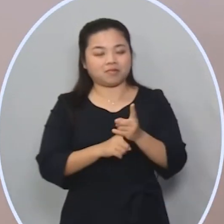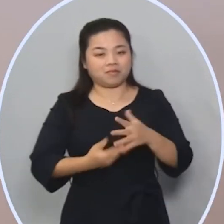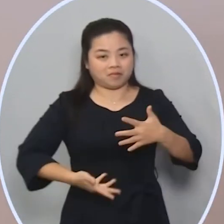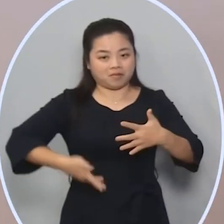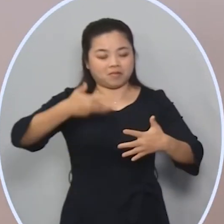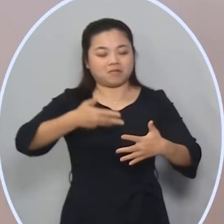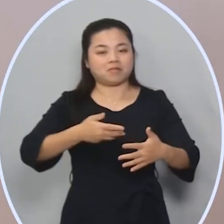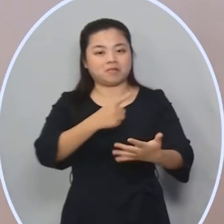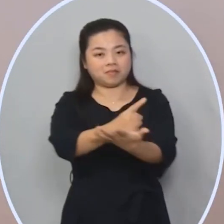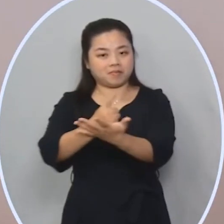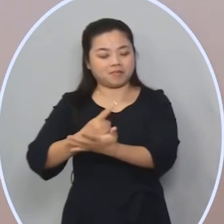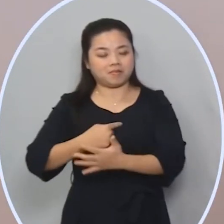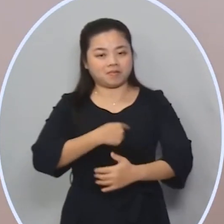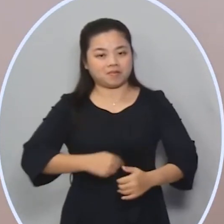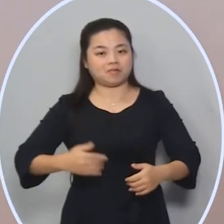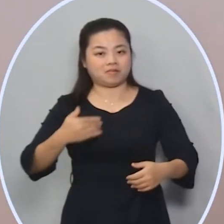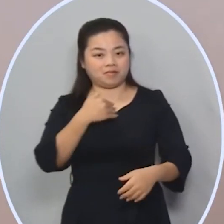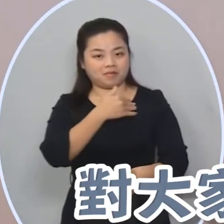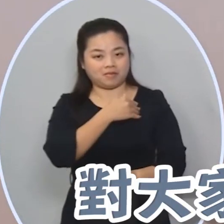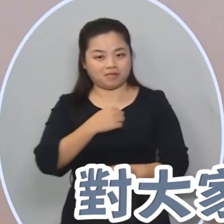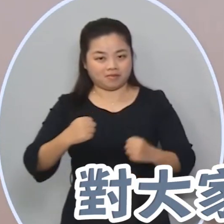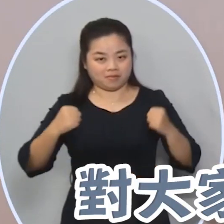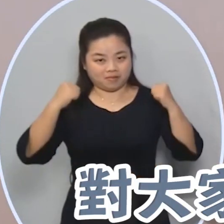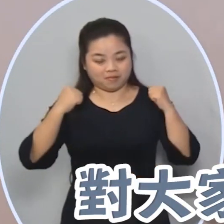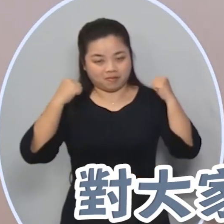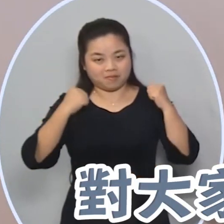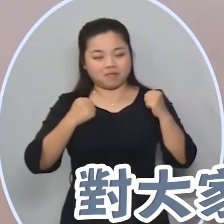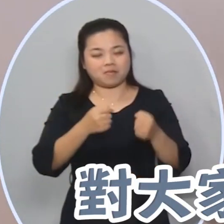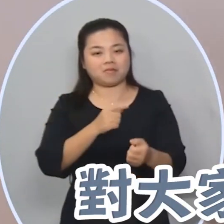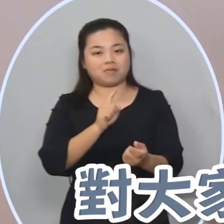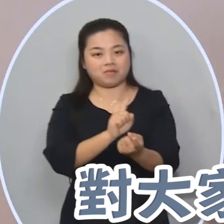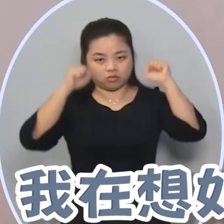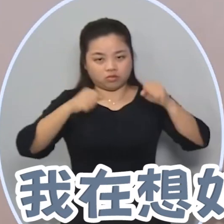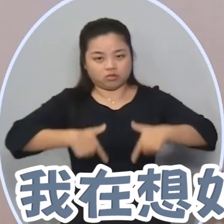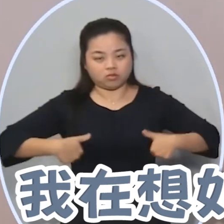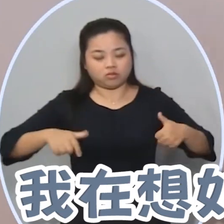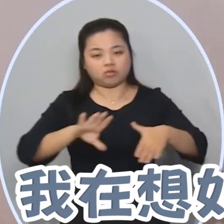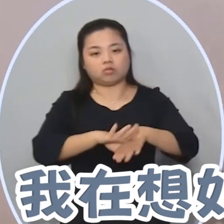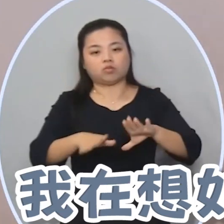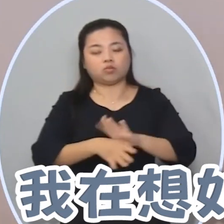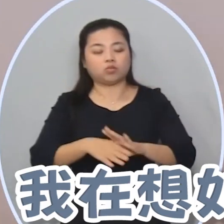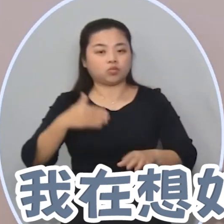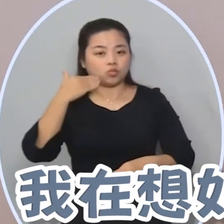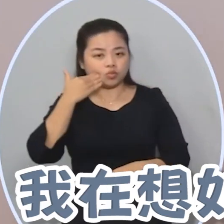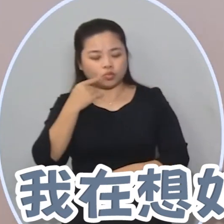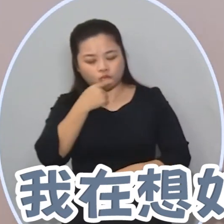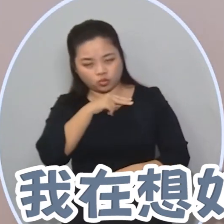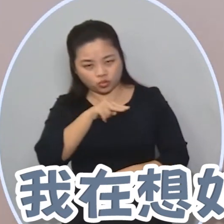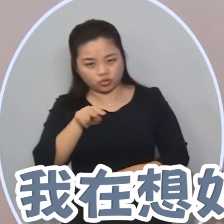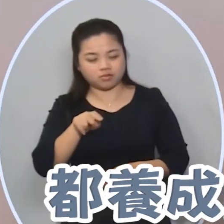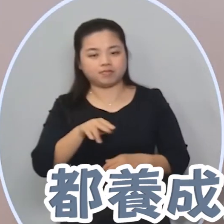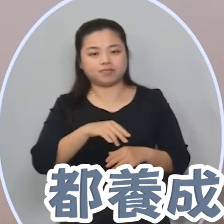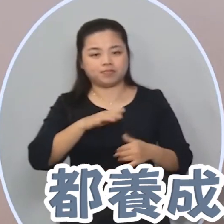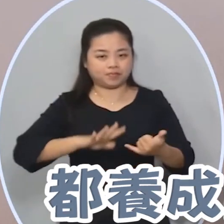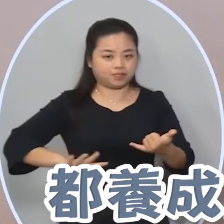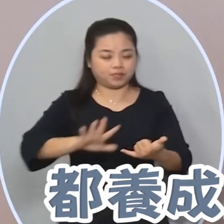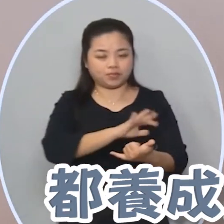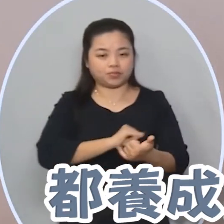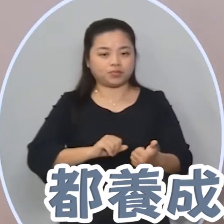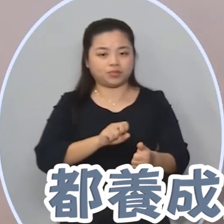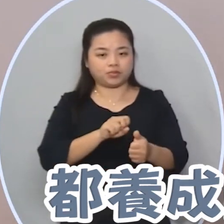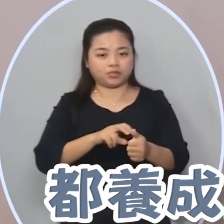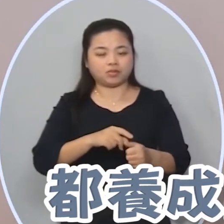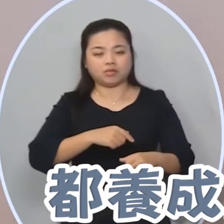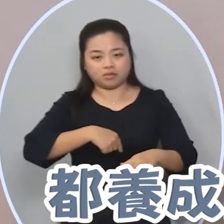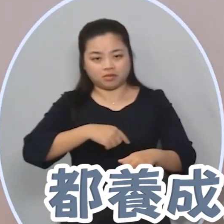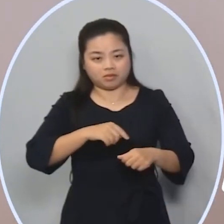种体能，增加他的自信啊，对大家都是有很大的帮助。我在想，如果说我们全台湾的人民都养成一个固定